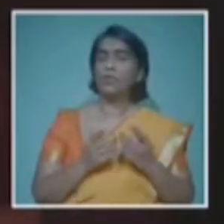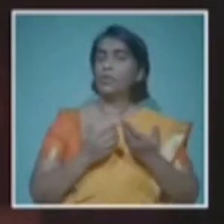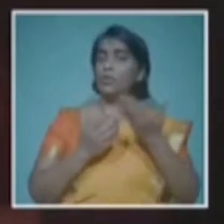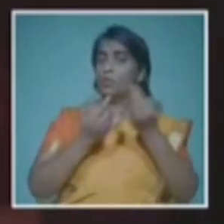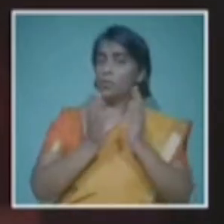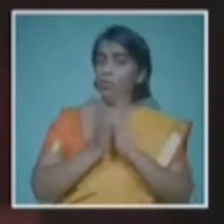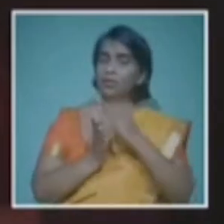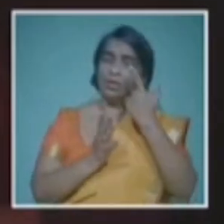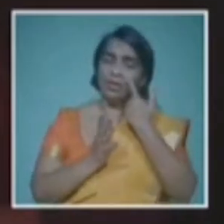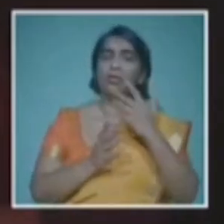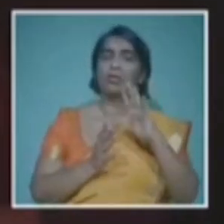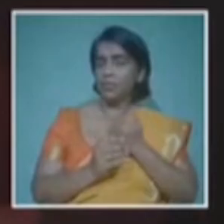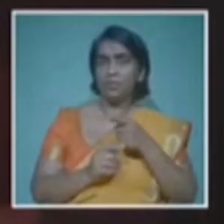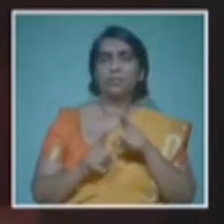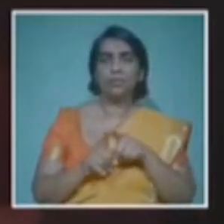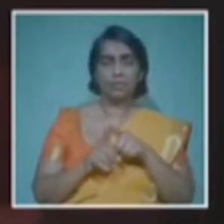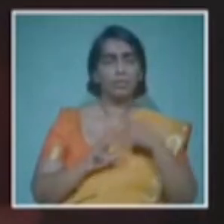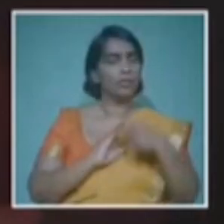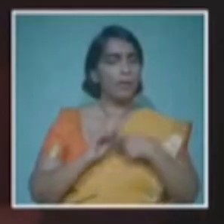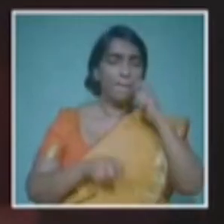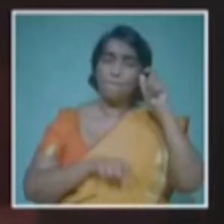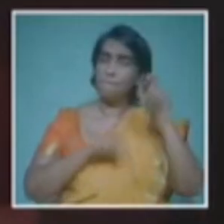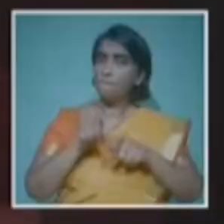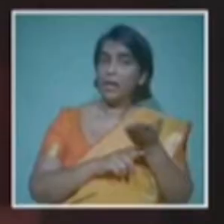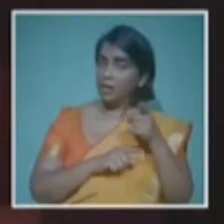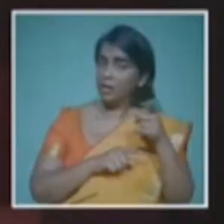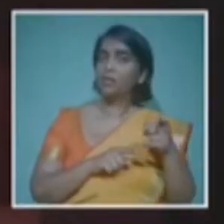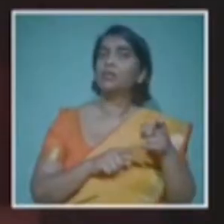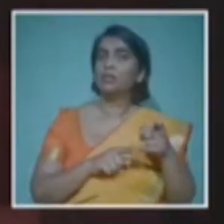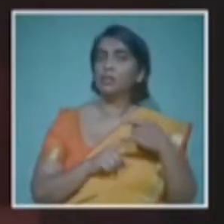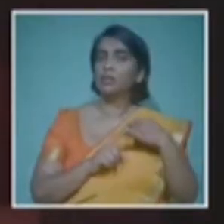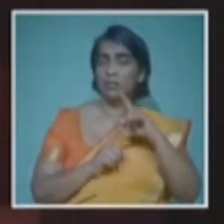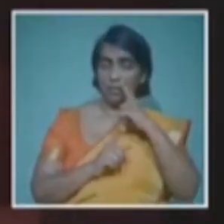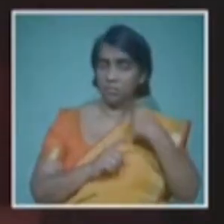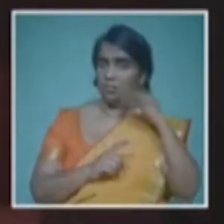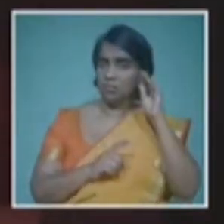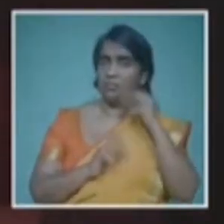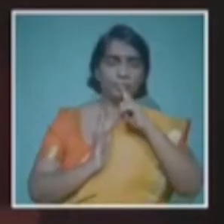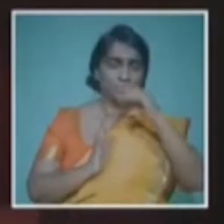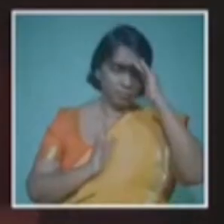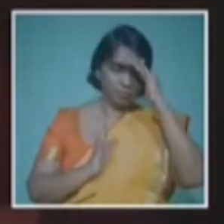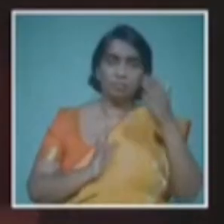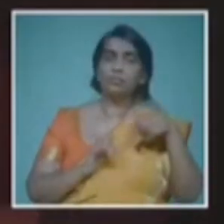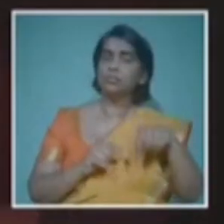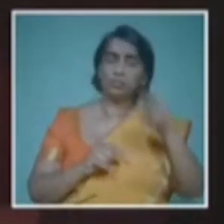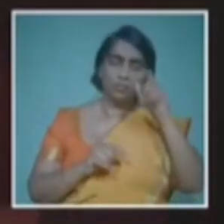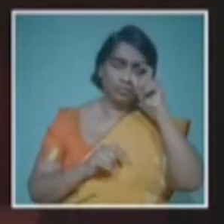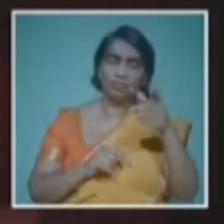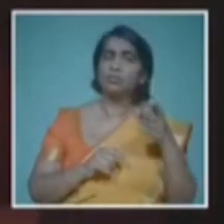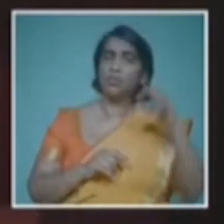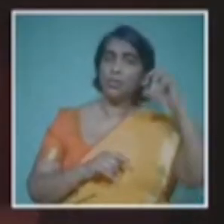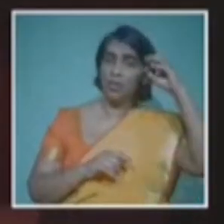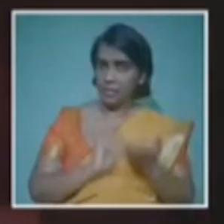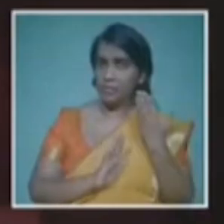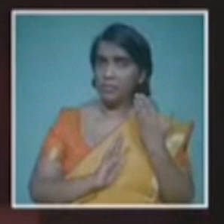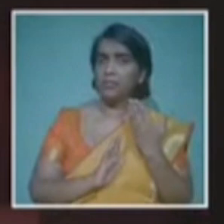තමුන්නාන්සලා සානුකම්පිකව මානුෂීයව මේ රටේ ජනතාවගේ ඉල්ලුමට සවන් දෙනවා. දැන් ගරු සභානායකතුමනි, දැන් බලන්න එක පැත්තකින් විදුලි බිල